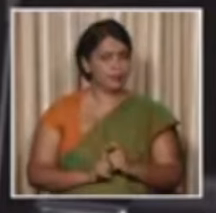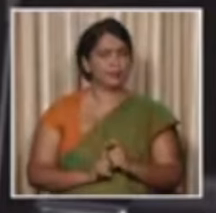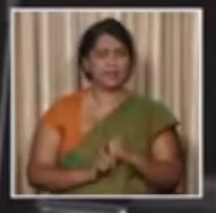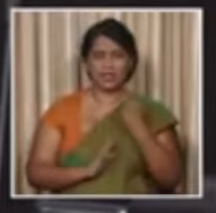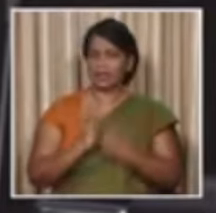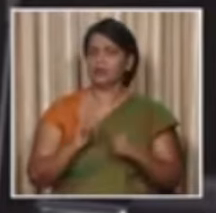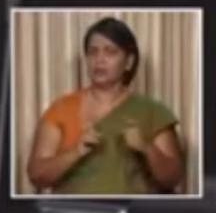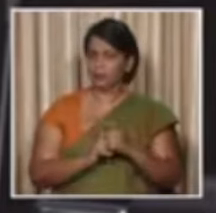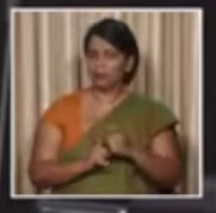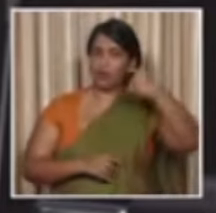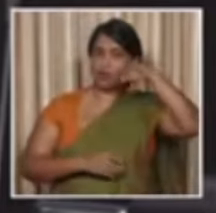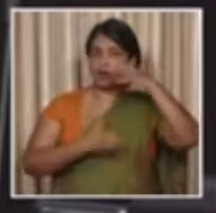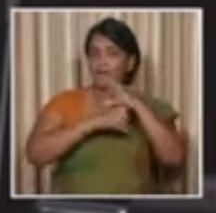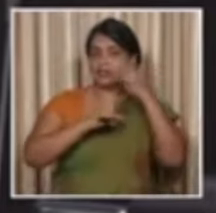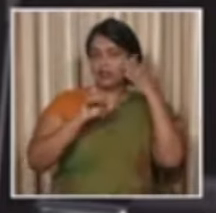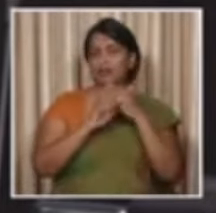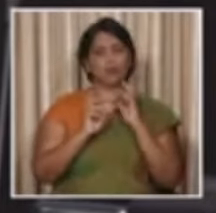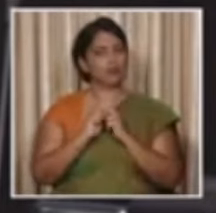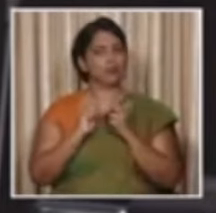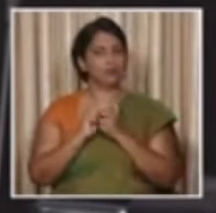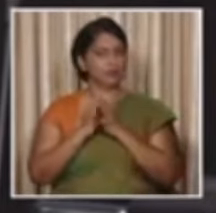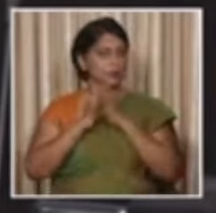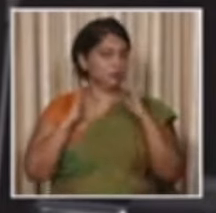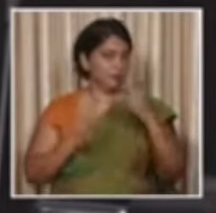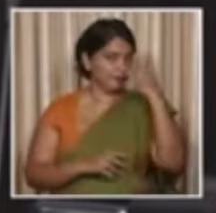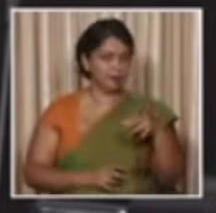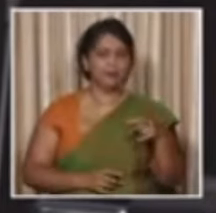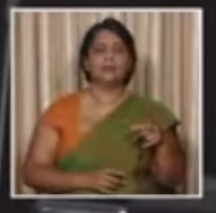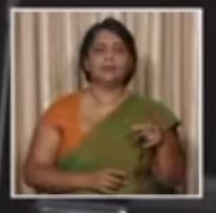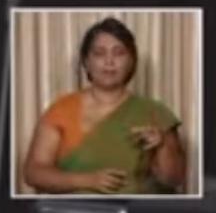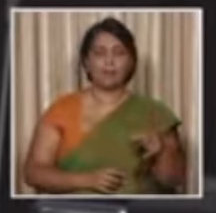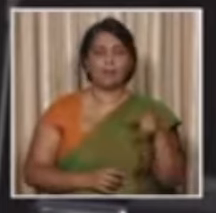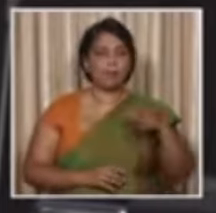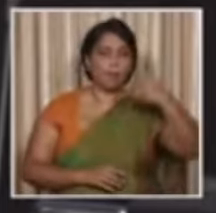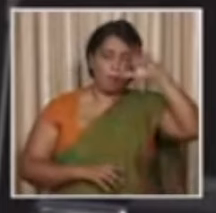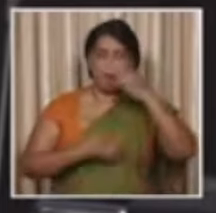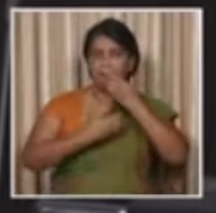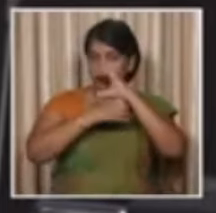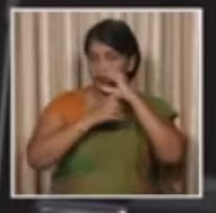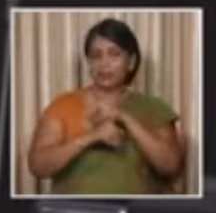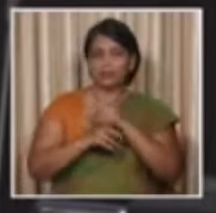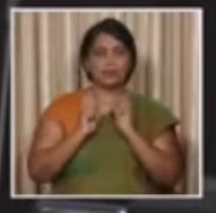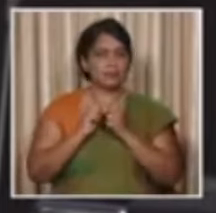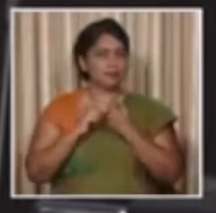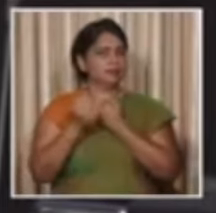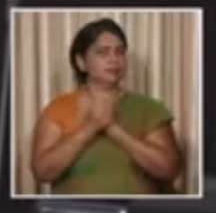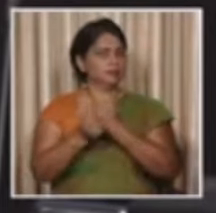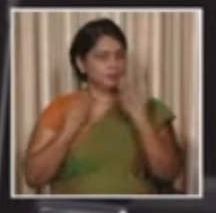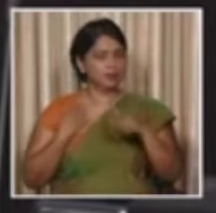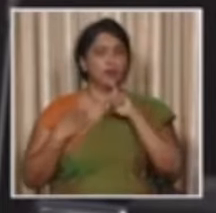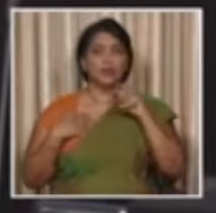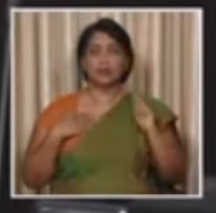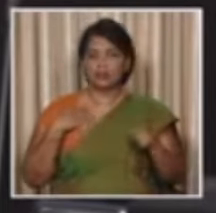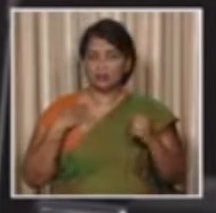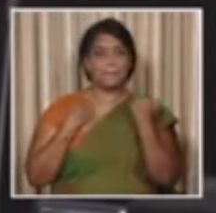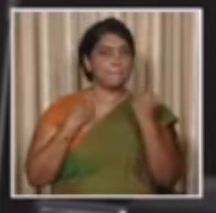නීතිය දැඩි කරලා තියෙන්නේ පුරාවිද්‍යා පිළිවදා ගැටලු බරපතල වෙච්ච නිසා. දැන් මේ පුරාවිද්‍යා පනත යටතේ අත්අඩංගුවට ගත්තට පස්සේ